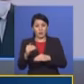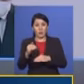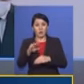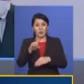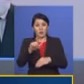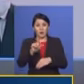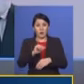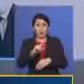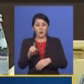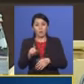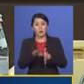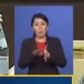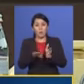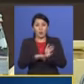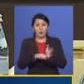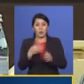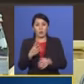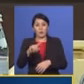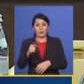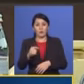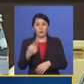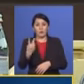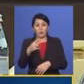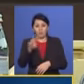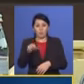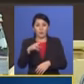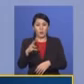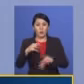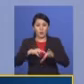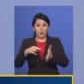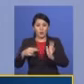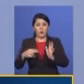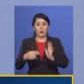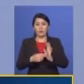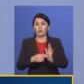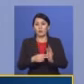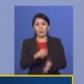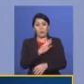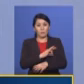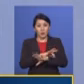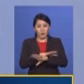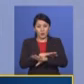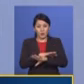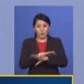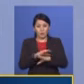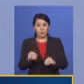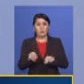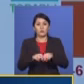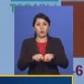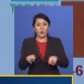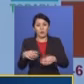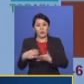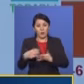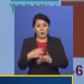мұнай-газ өндірісі төмендеді. Бүгінде 4,2 миллиард теңге бюджет қаражаты әлі игерілмеген. Мұның сыртында үкімет